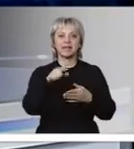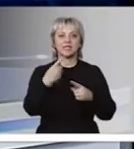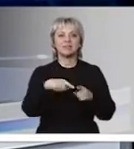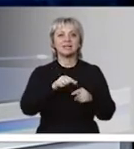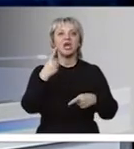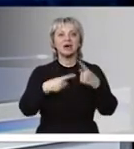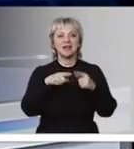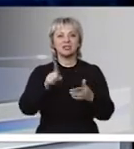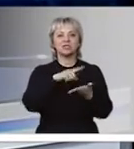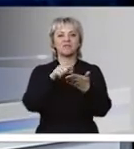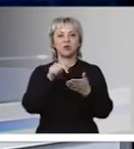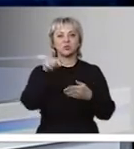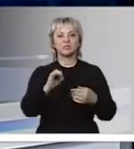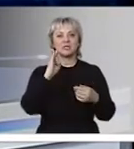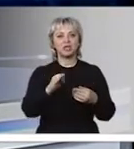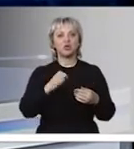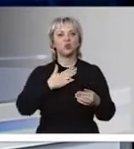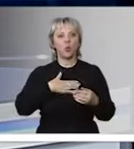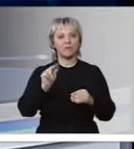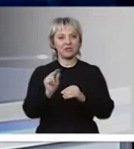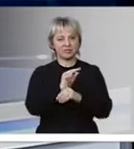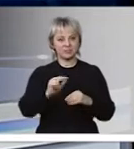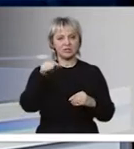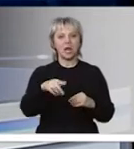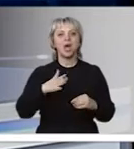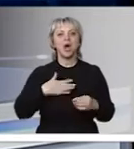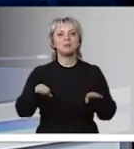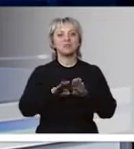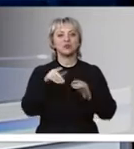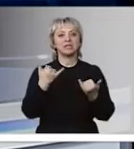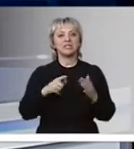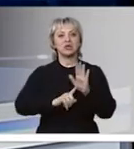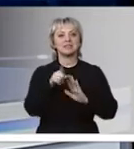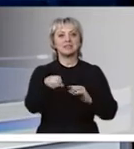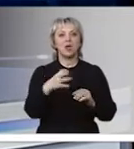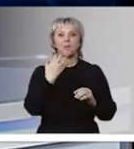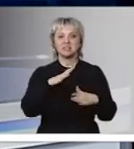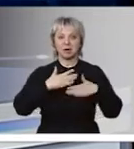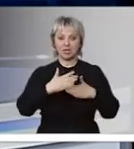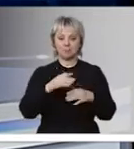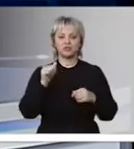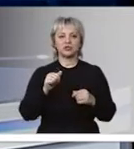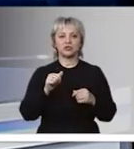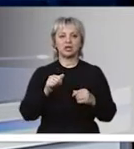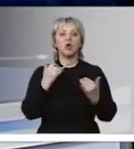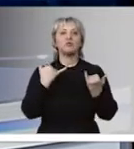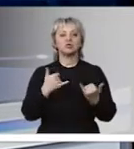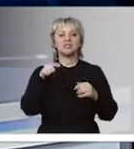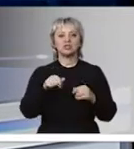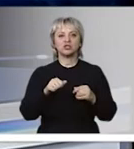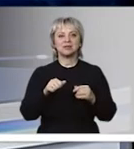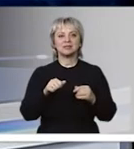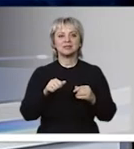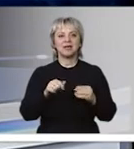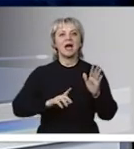будем говорить, и родительскими вопросами, и духовное воспитание. А мы все-таки сейчас начнем именно с материальной поддержки. Вот сейчас